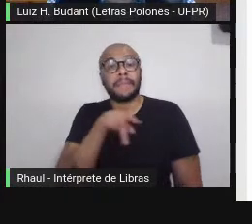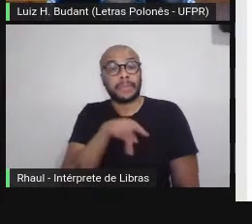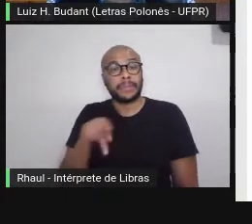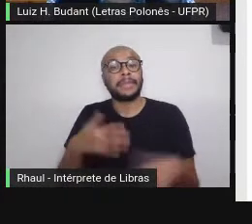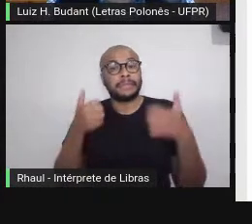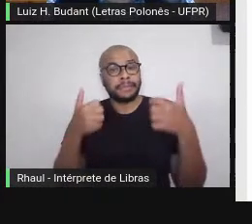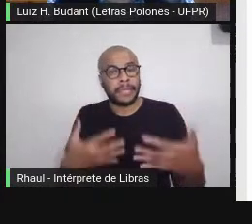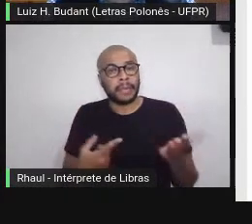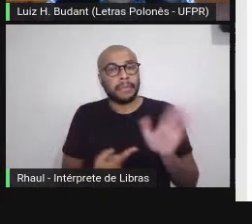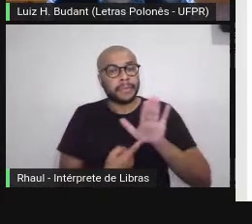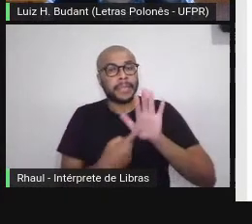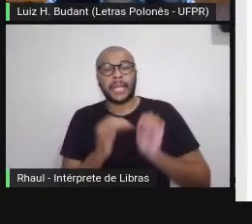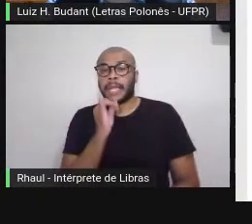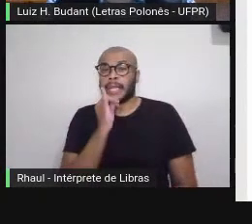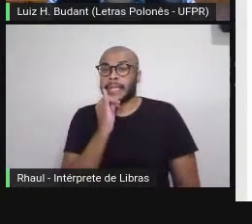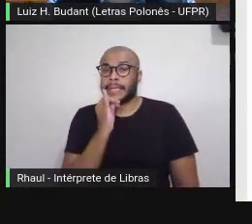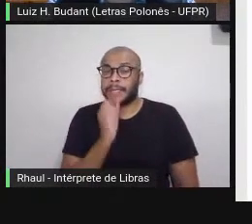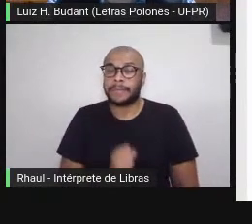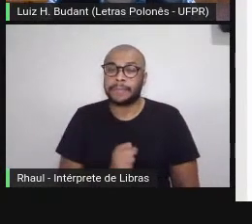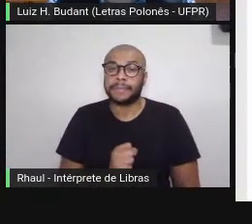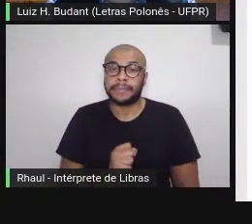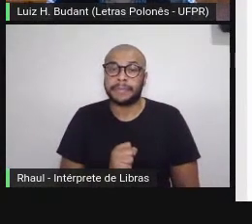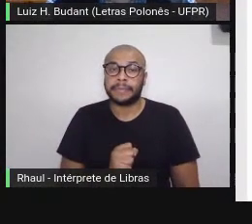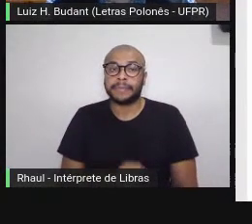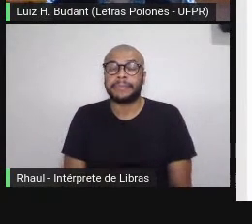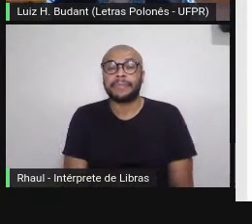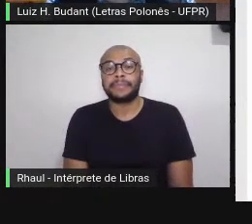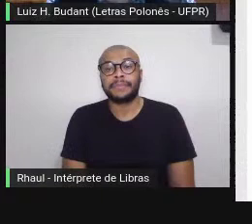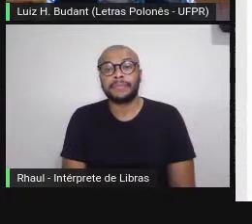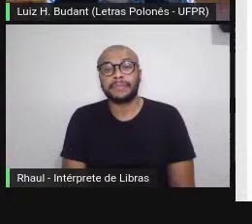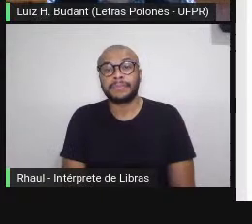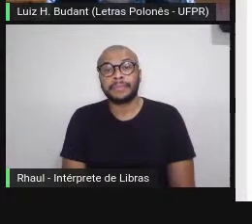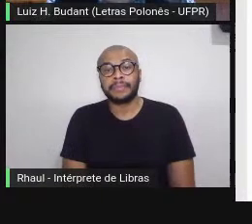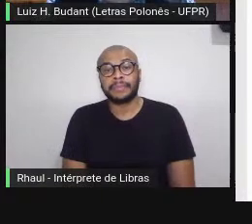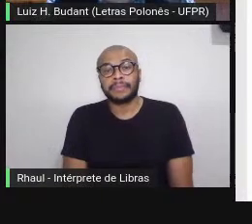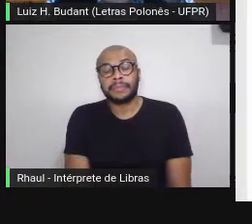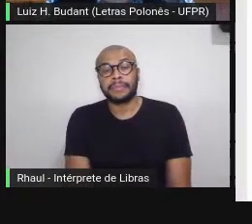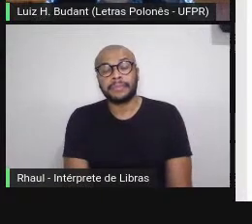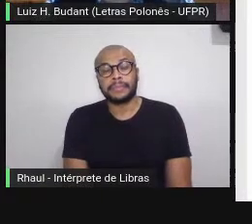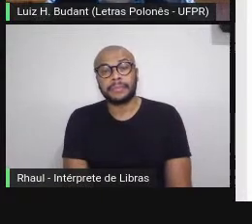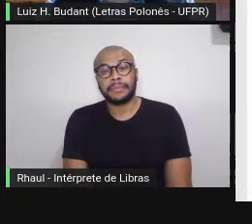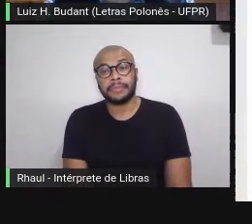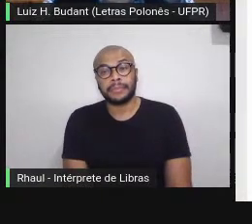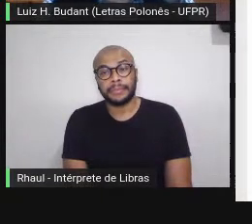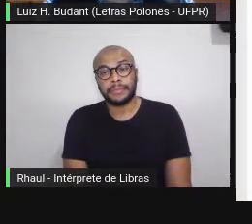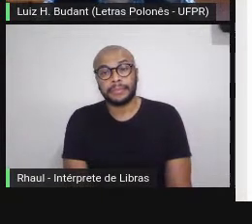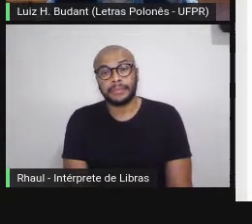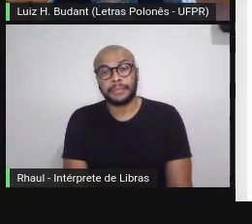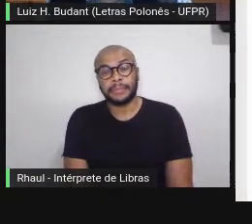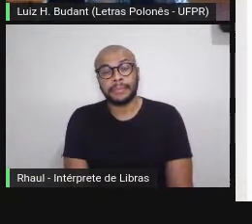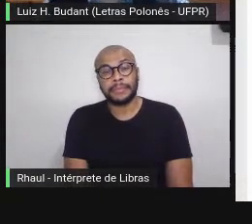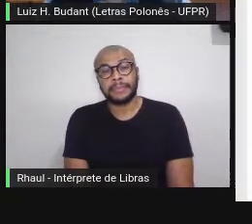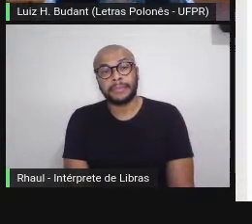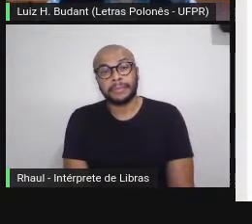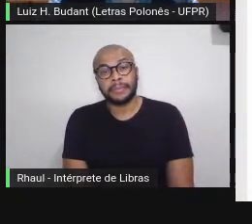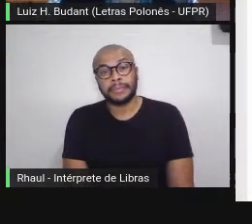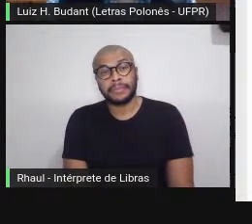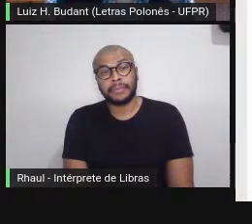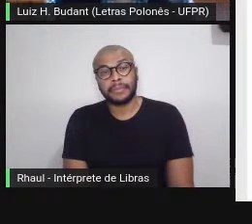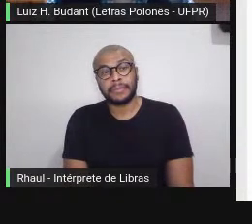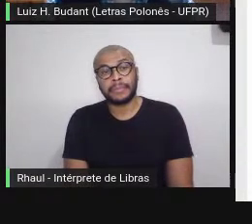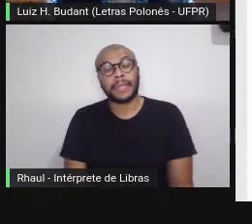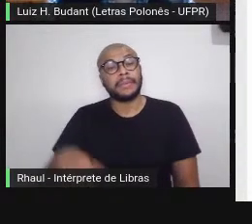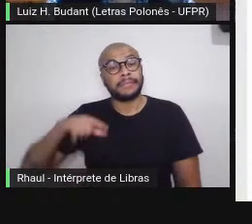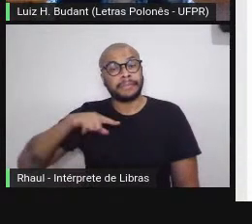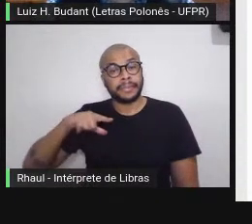trazer o exemplo do caso dativo, em polonês celownik. Eu ufam panu Guciowi, przyglądam się gościowi. Ele tem